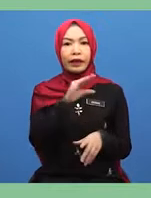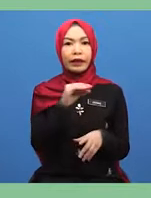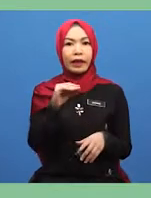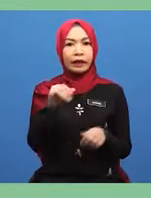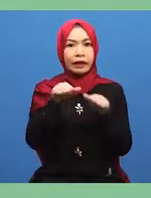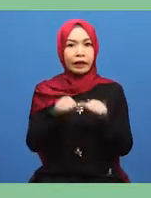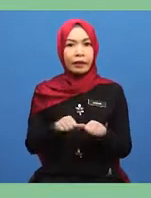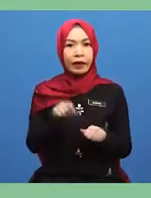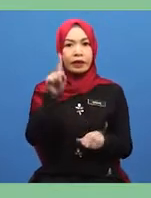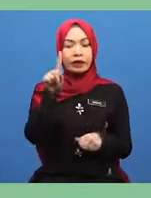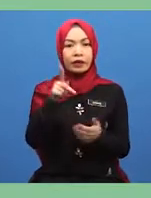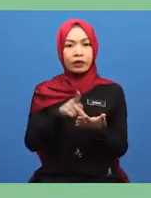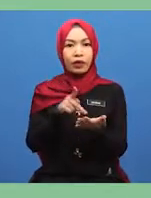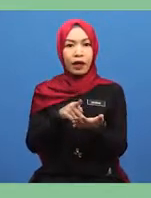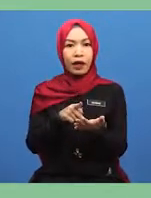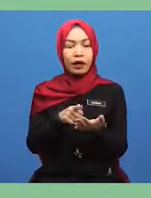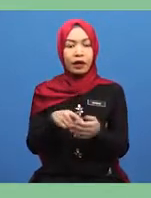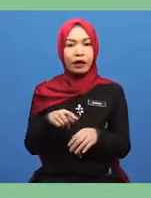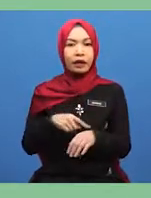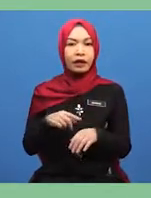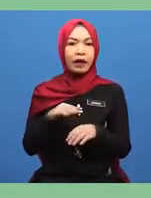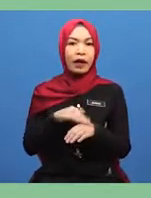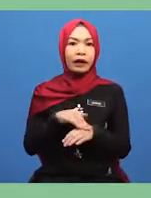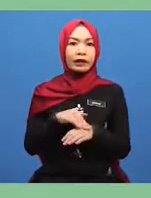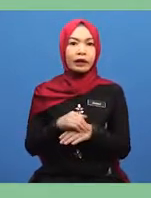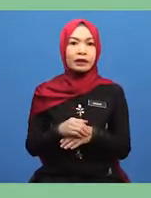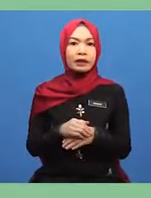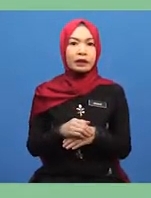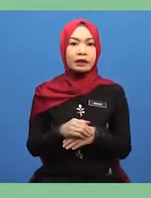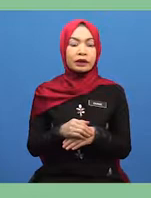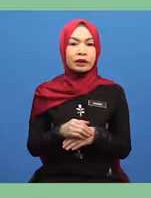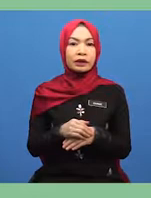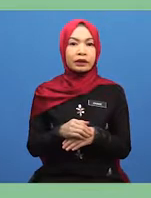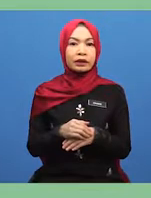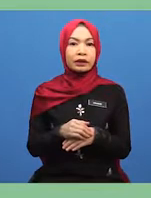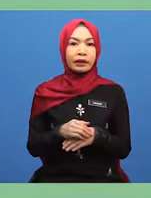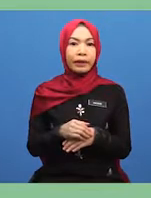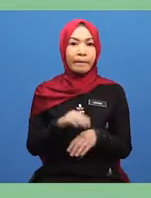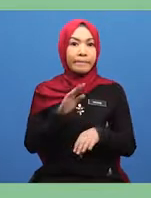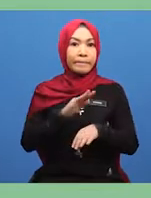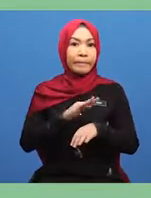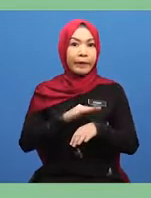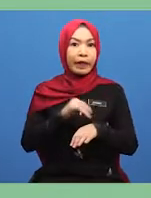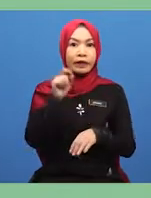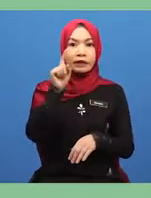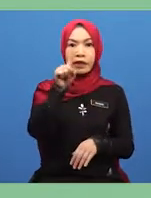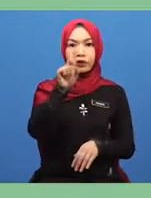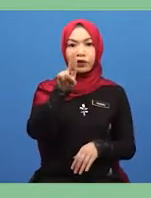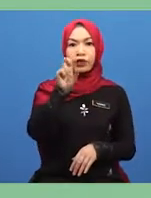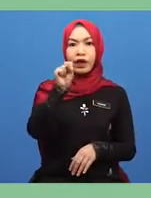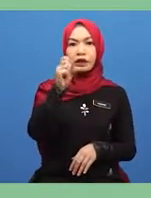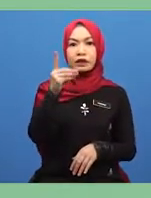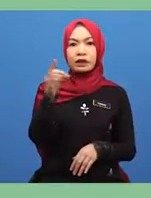kadar pertukaran di atas kadar pertukaran keseimbangan, contohnya pada 1 USD sama dengan